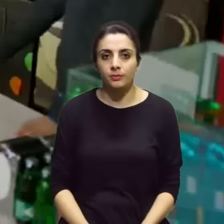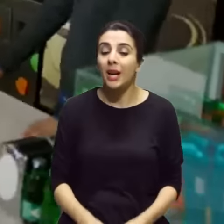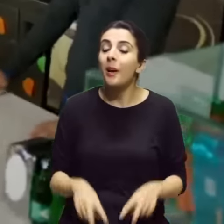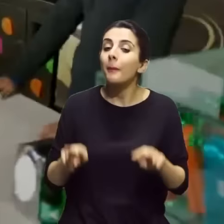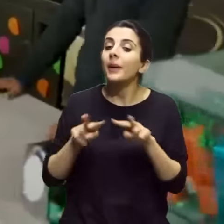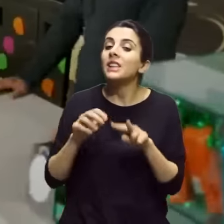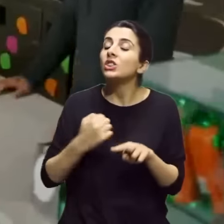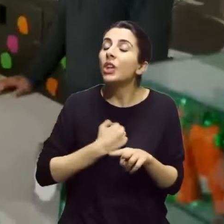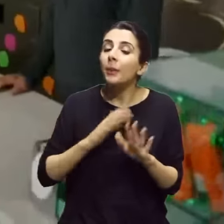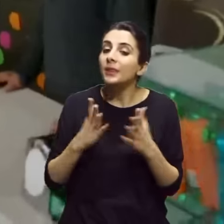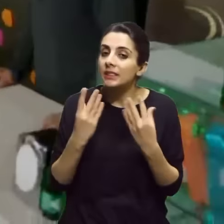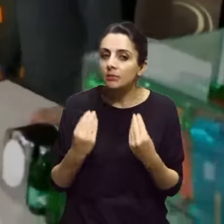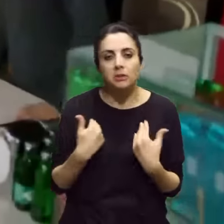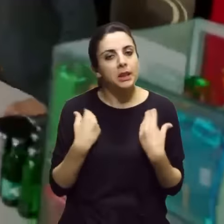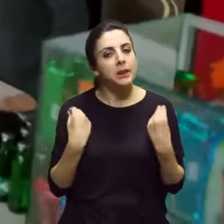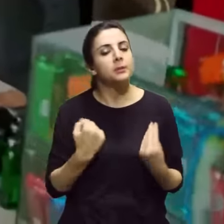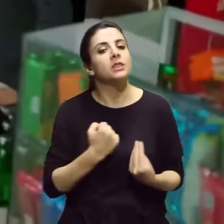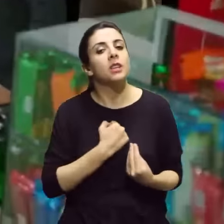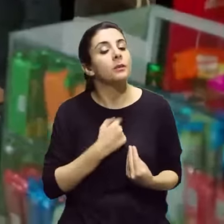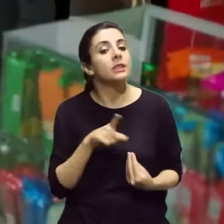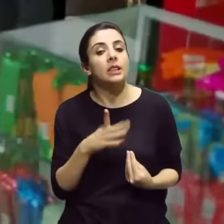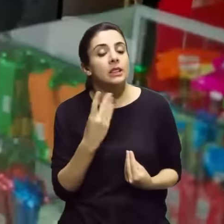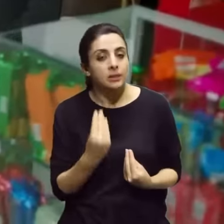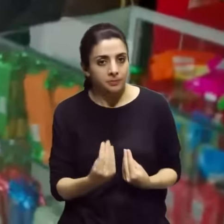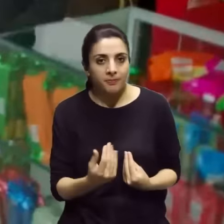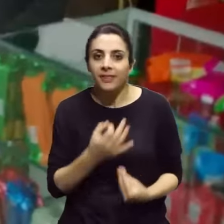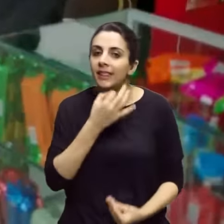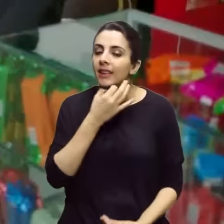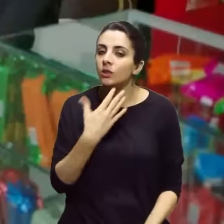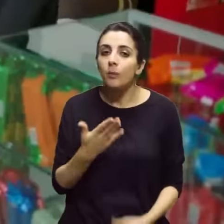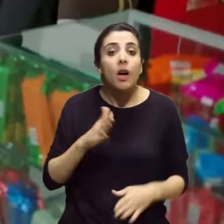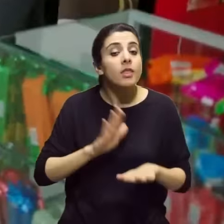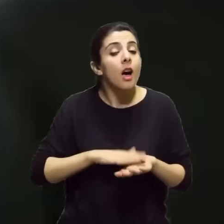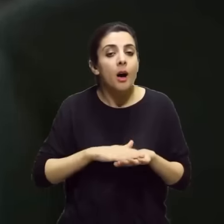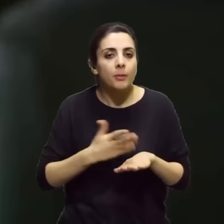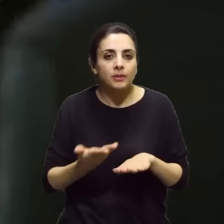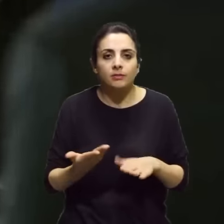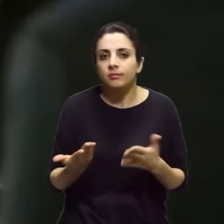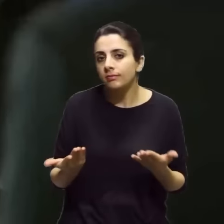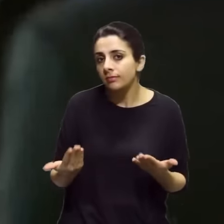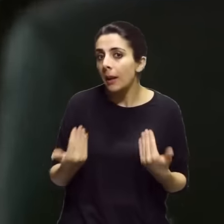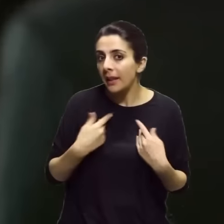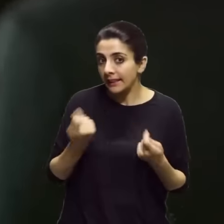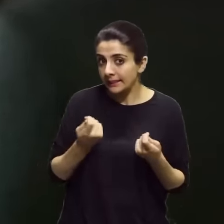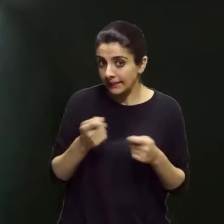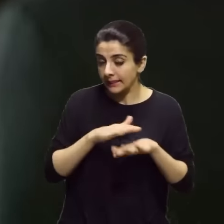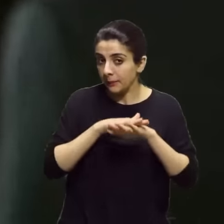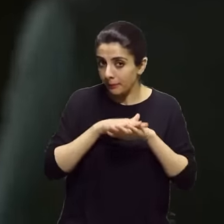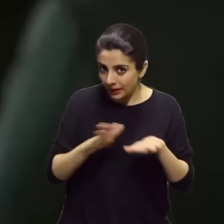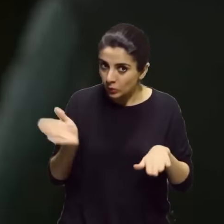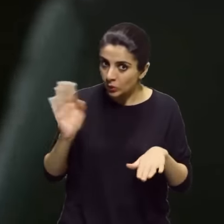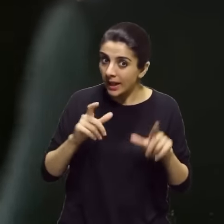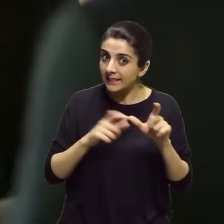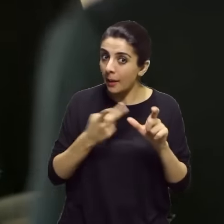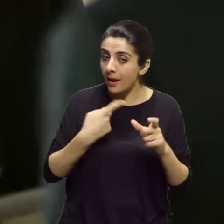Masar canım nasılsın? İyiyim canım. Sen nasılsın? Teşekkür ederim. Ne yaptın hayatım? Bakalım? Ben de işleri hallettim.